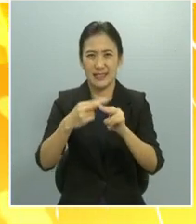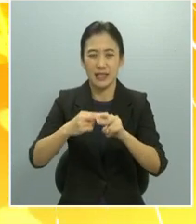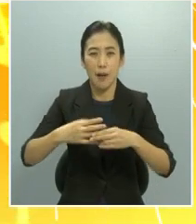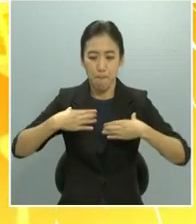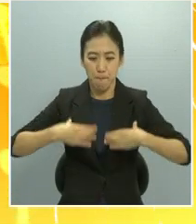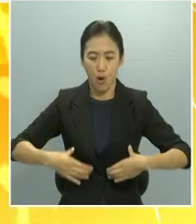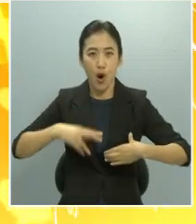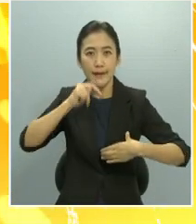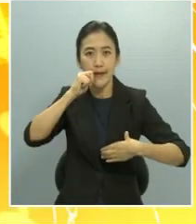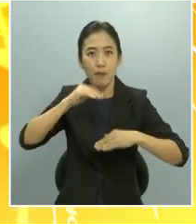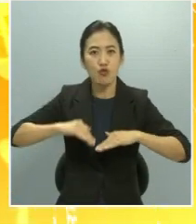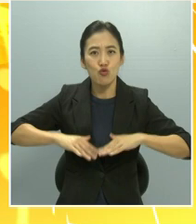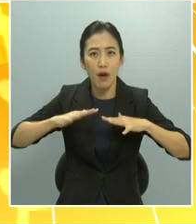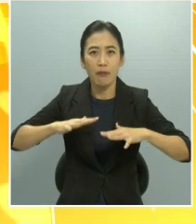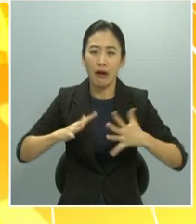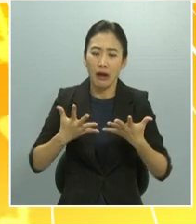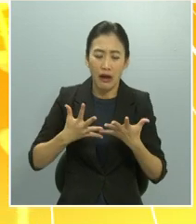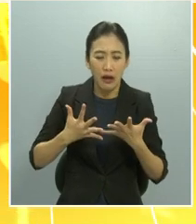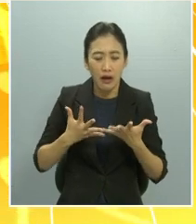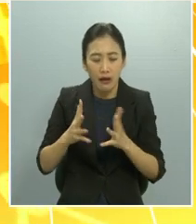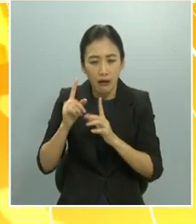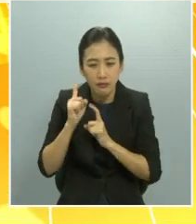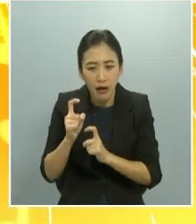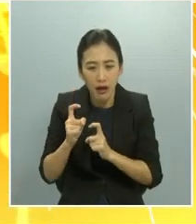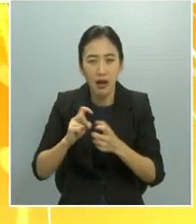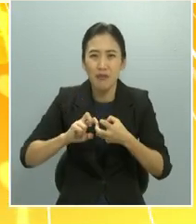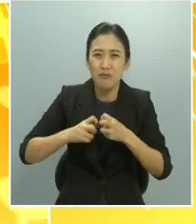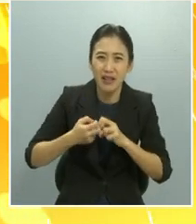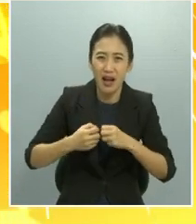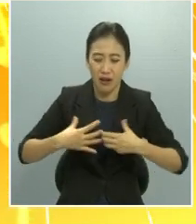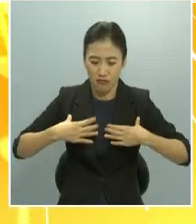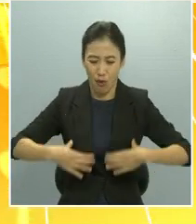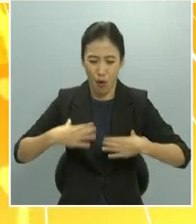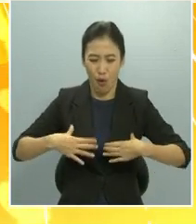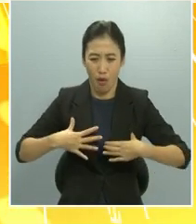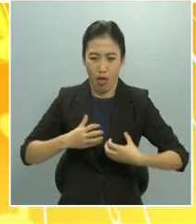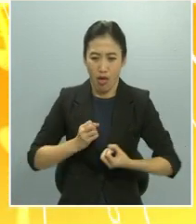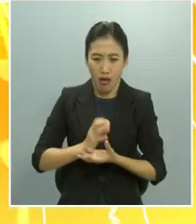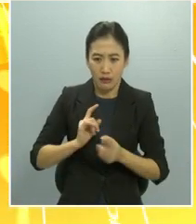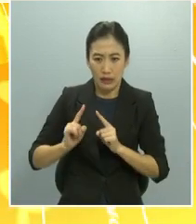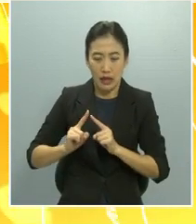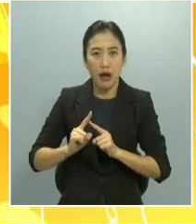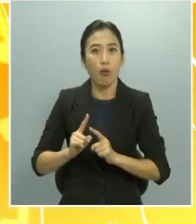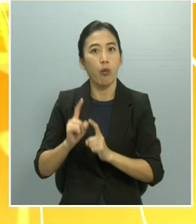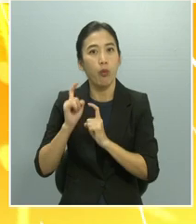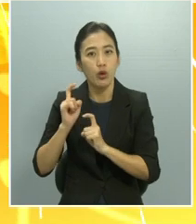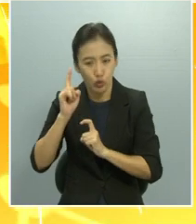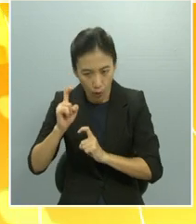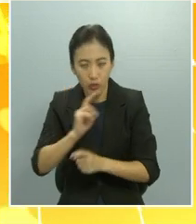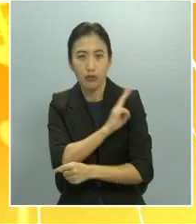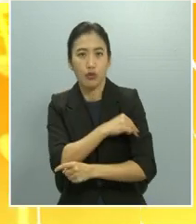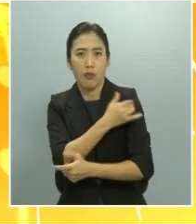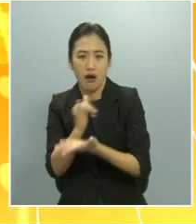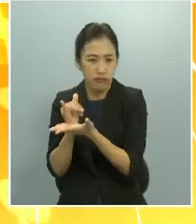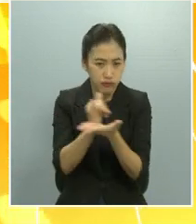เพราะฉะนั้นอาจารย์เจ็บประการที่ 1ประกันต่อมาตั้งคำถามนึงกระทรวงสาธผมไปอยู่ที่ไหนกันเนี่ยรู้ยัง